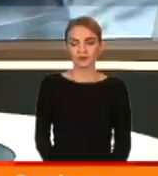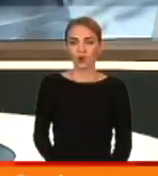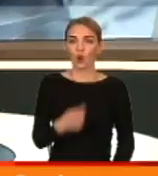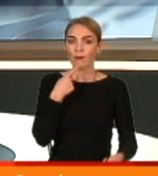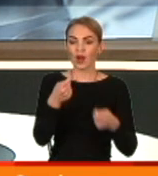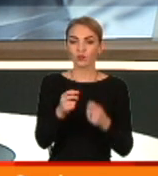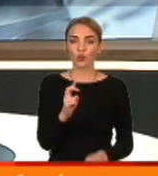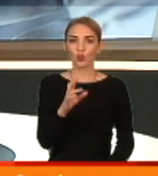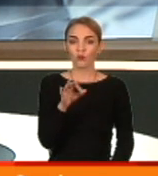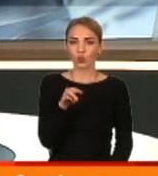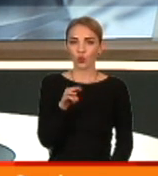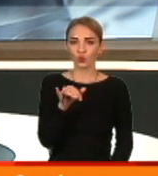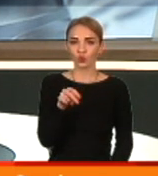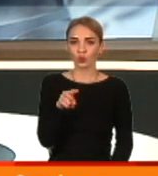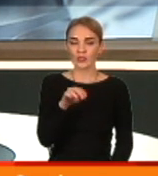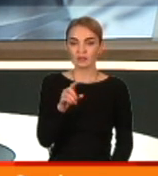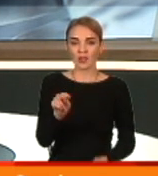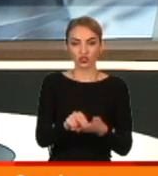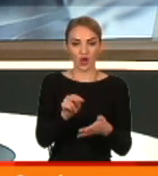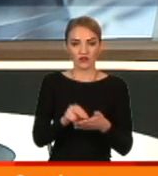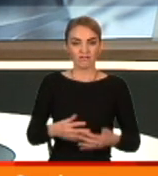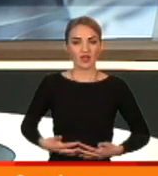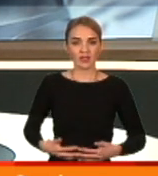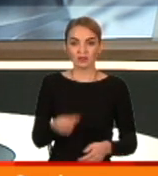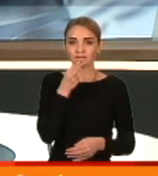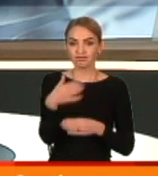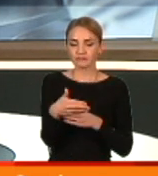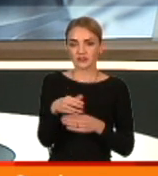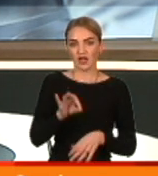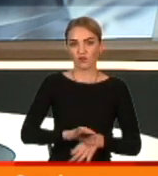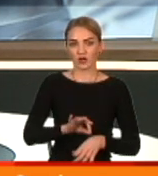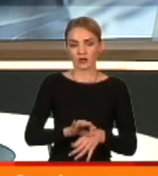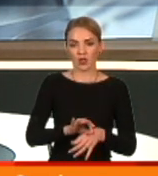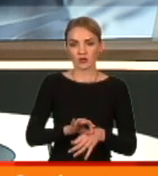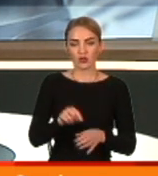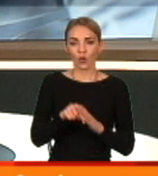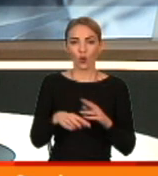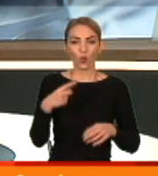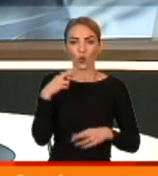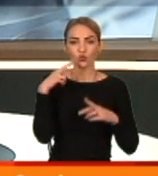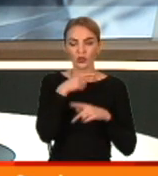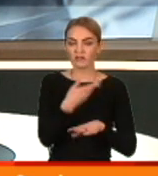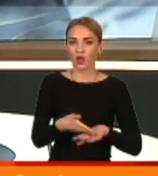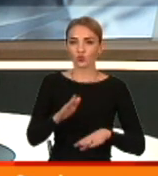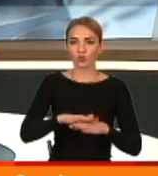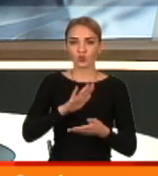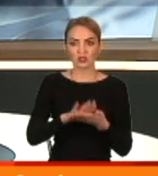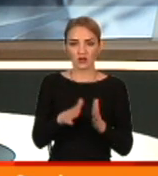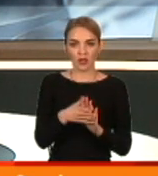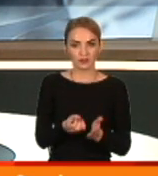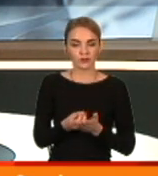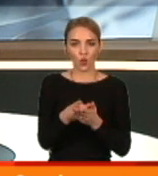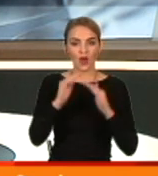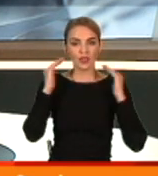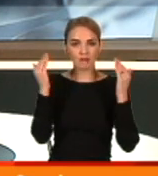Обережно, ботулізм на Черкащині. Вагітна поласувала в'яленою рибою, захворіла із ознаками отруєння. У вкрай тяжкому стані жінку доправили